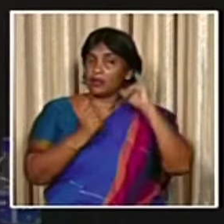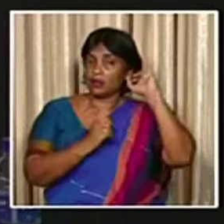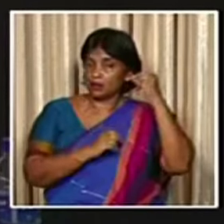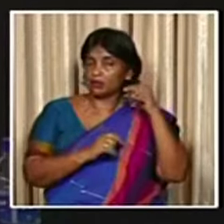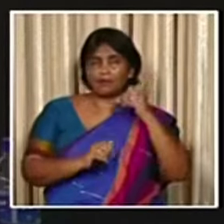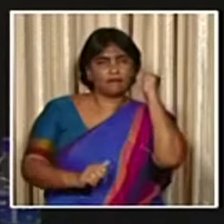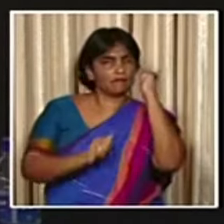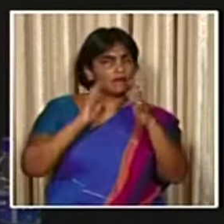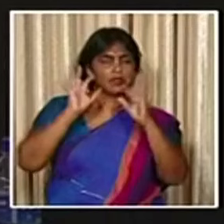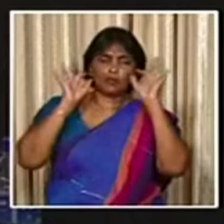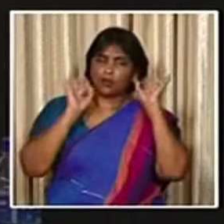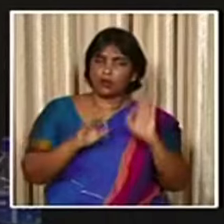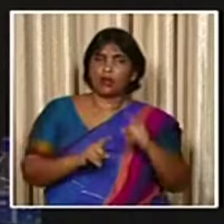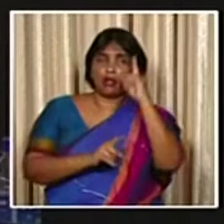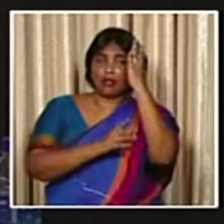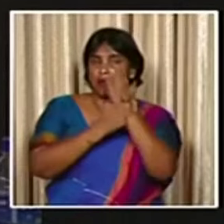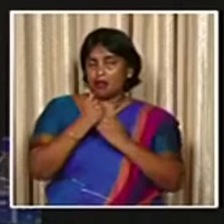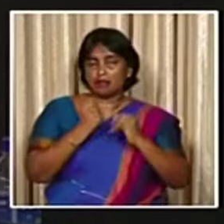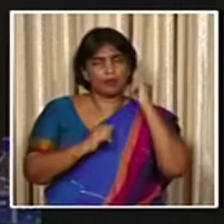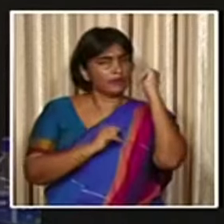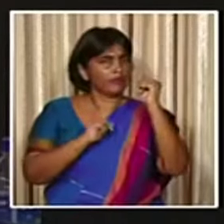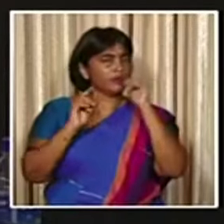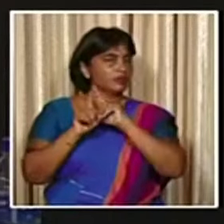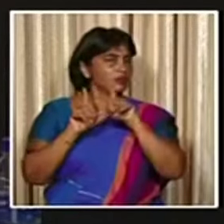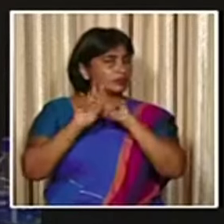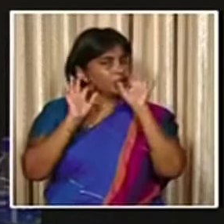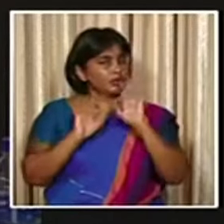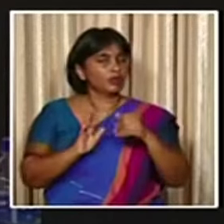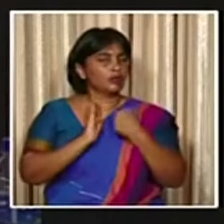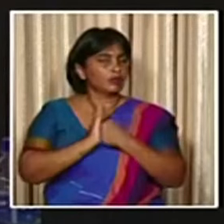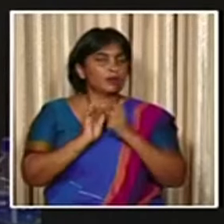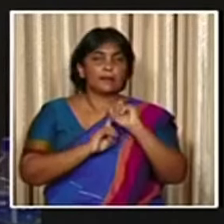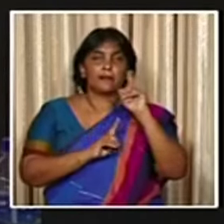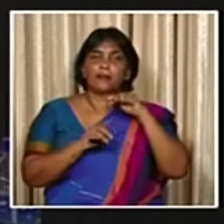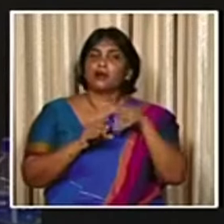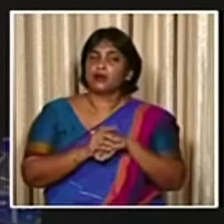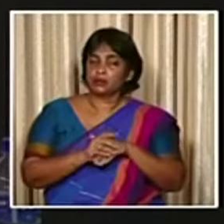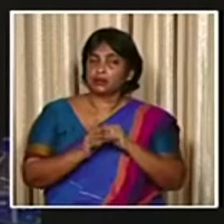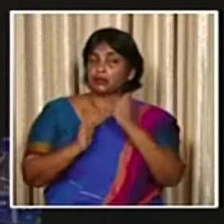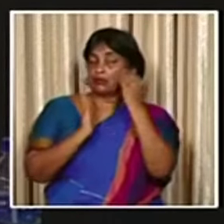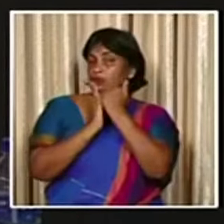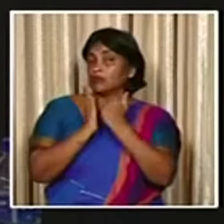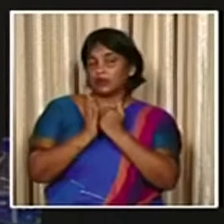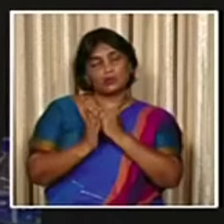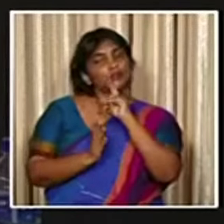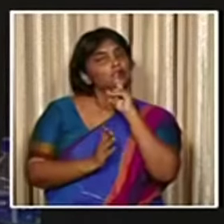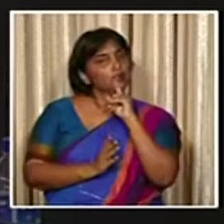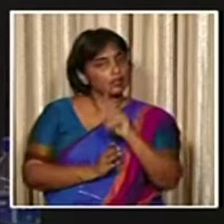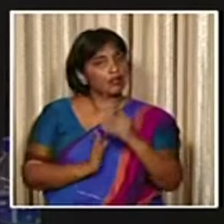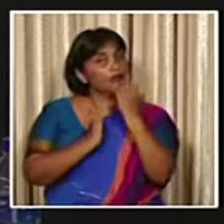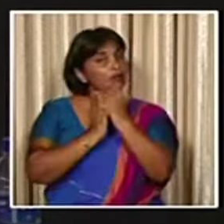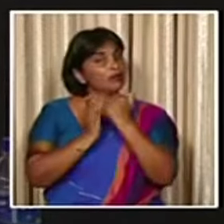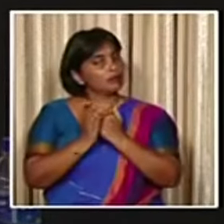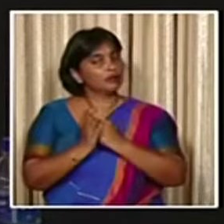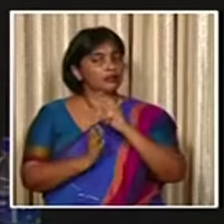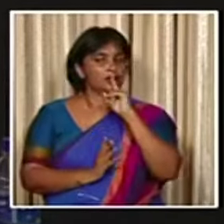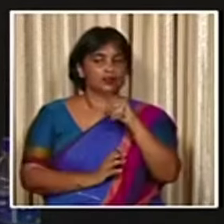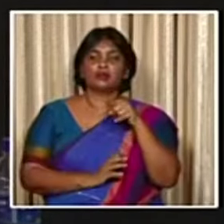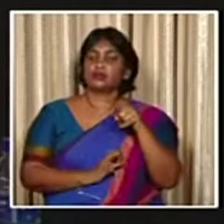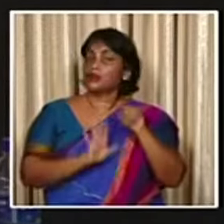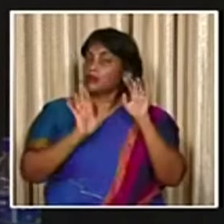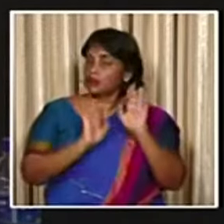නායකයන්ට අපහාස කරන්න එපා, ආගම් වලට අපහාස කරන්න එපා. මේ ගරු සභාව තුළ කරුණු ඉදිරිපත් කරන්න, කරුණු ඉදිරිපත්